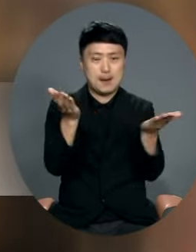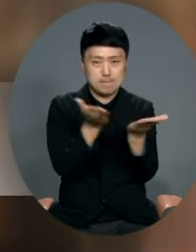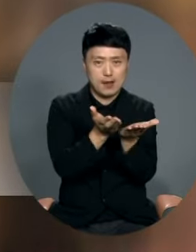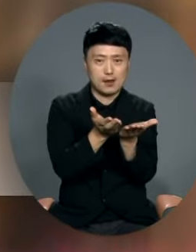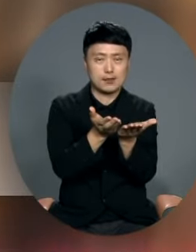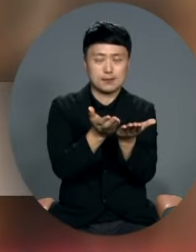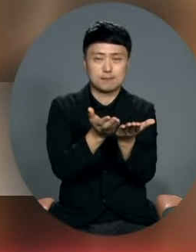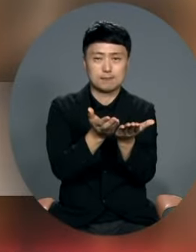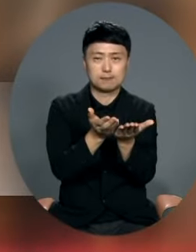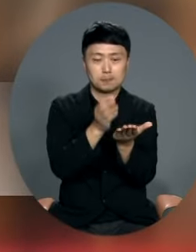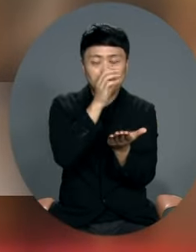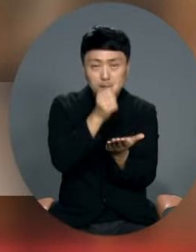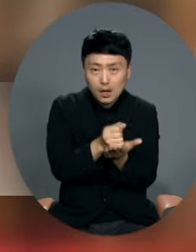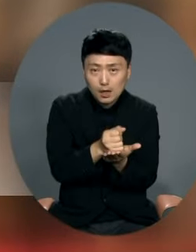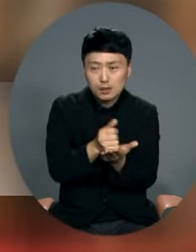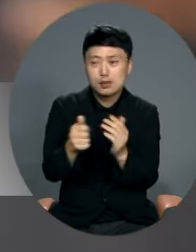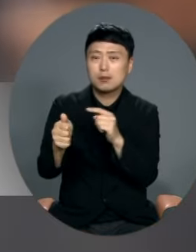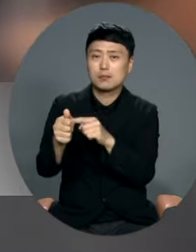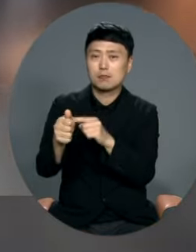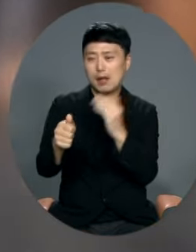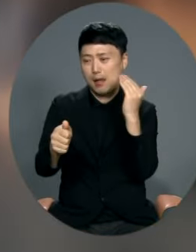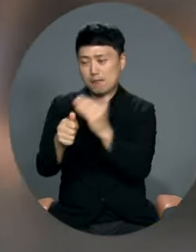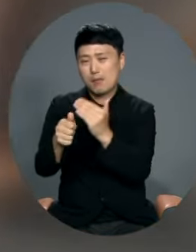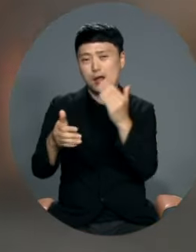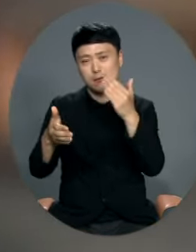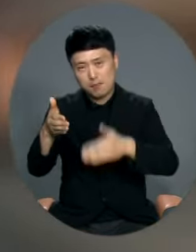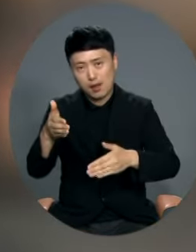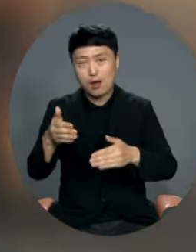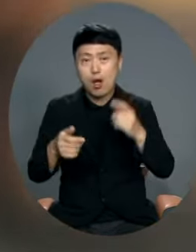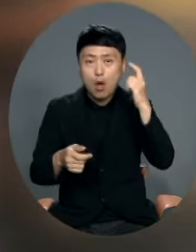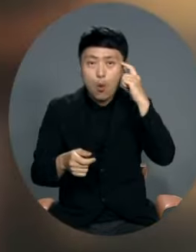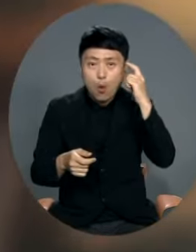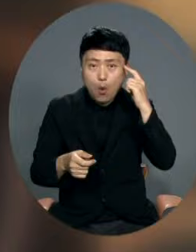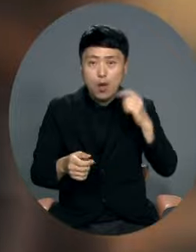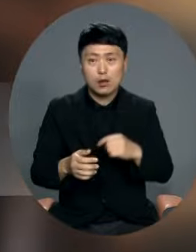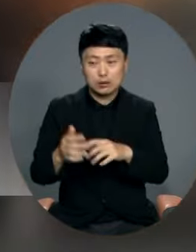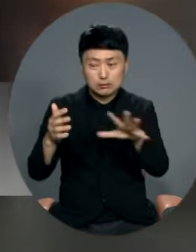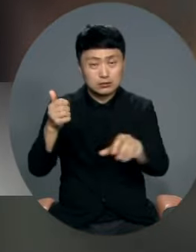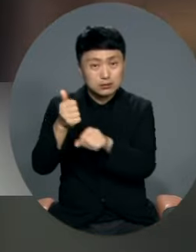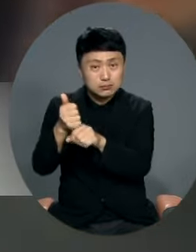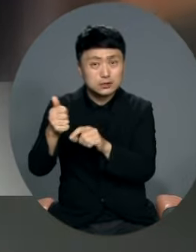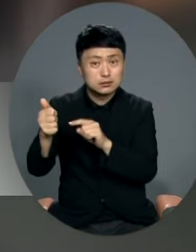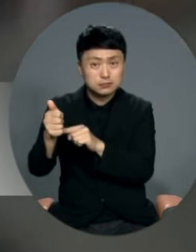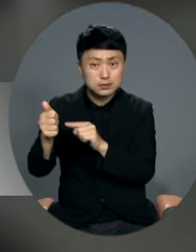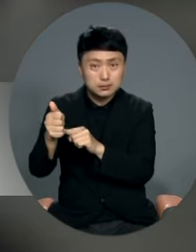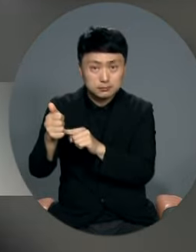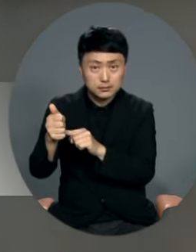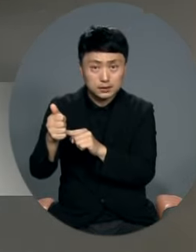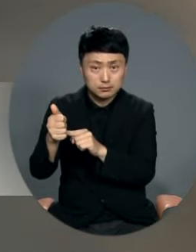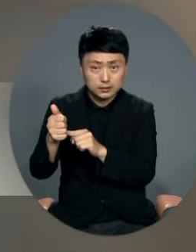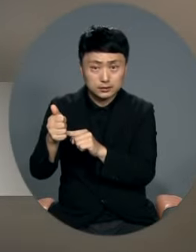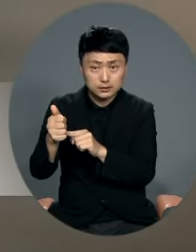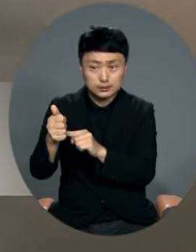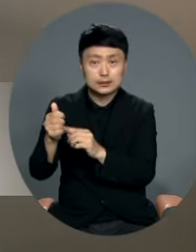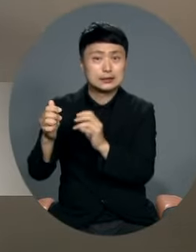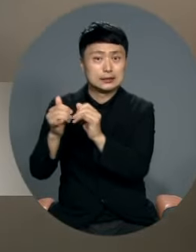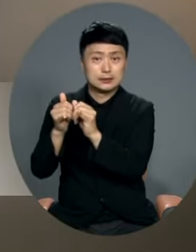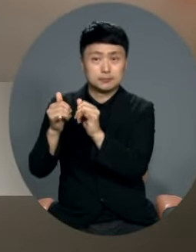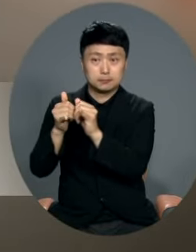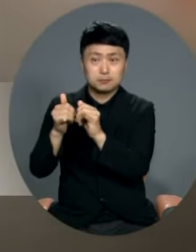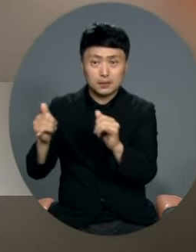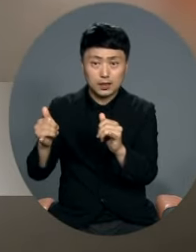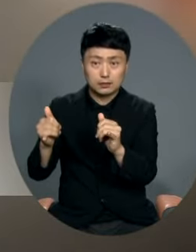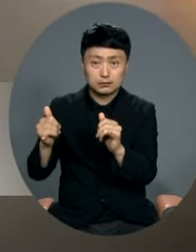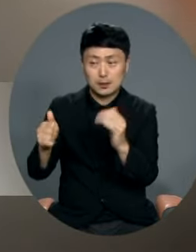요건은 채웠지만 해임에는 실패했습니다. 현 경영진이 적대적 인수합병에 의한 이사해임